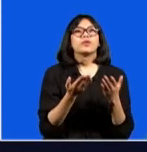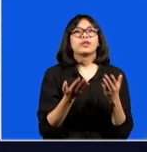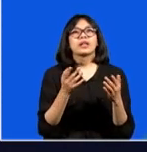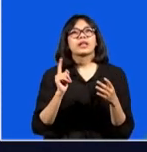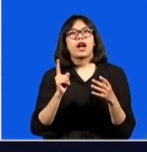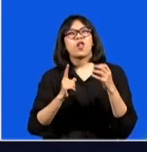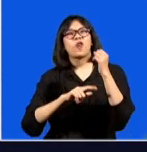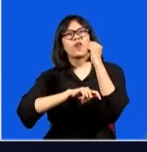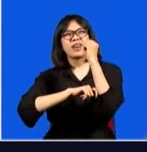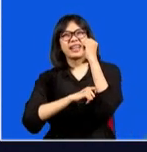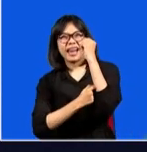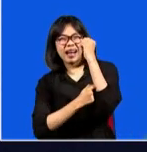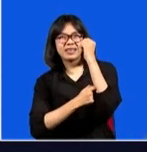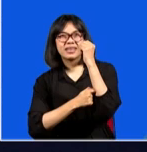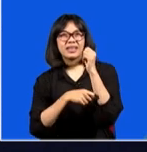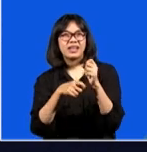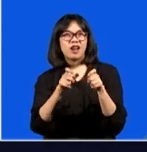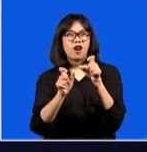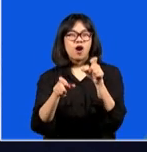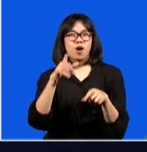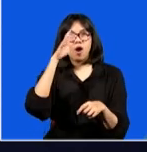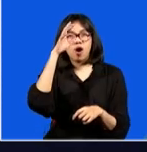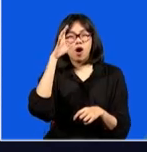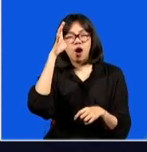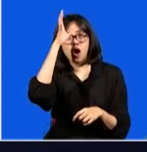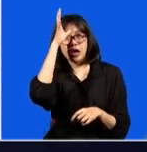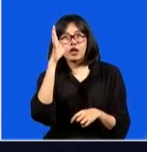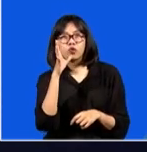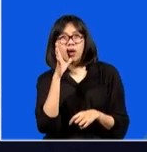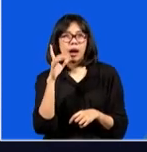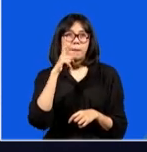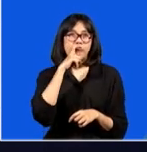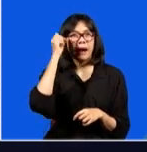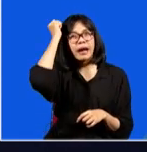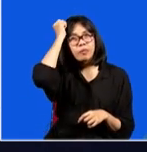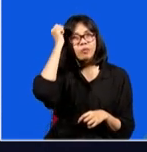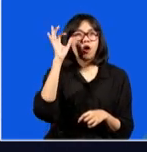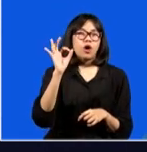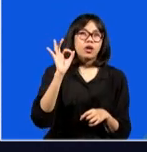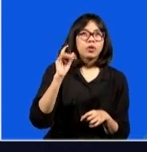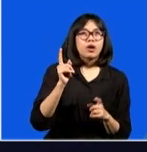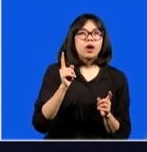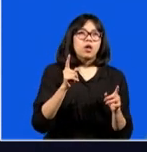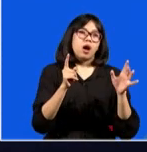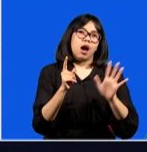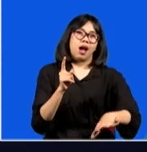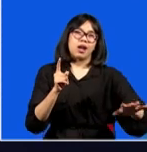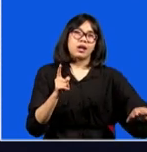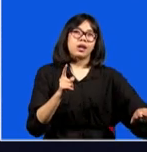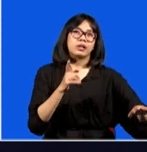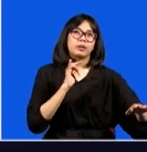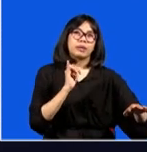reaksi orang tua ataupun guru kalau mereka melihat suatu hal yang menarik anak itu dari